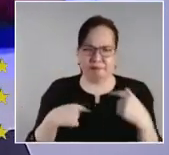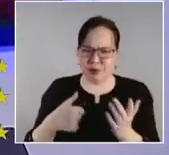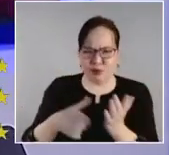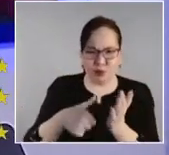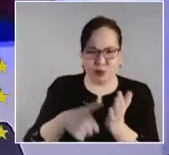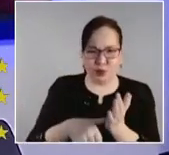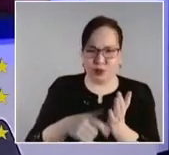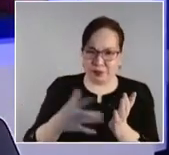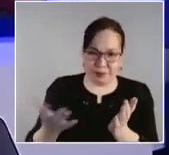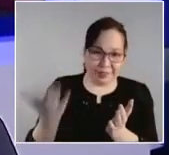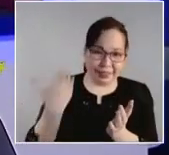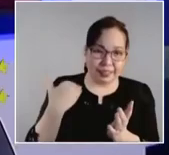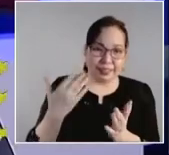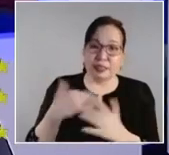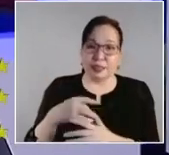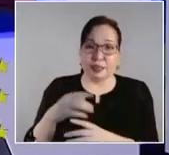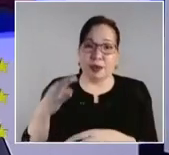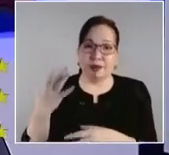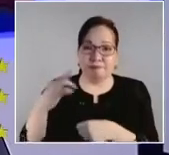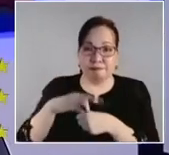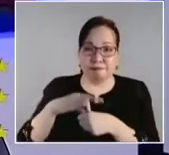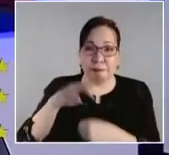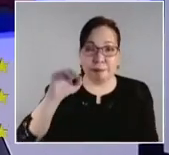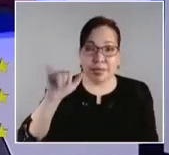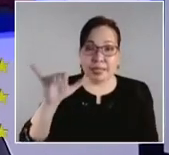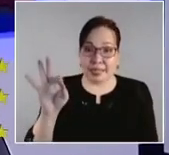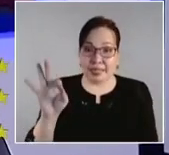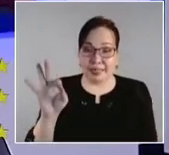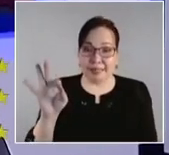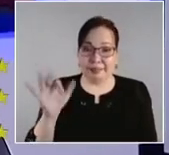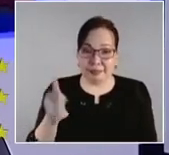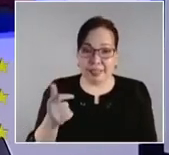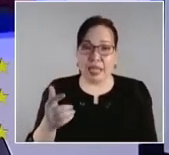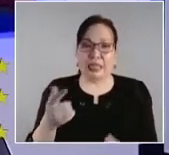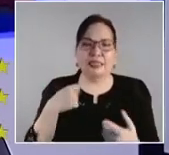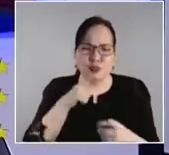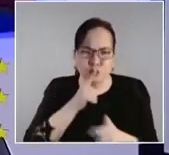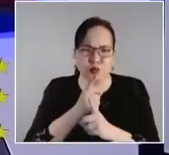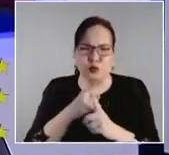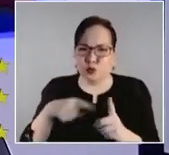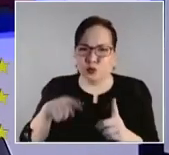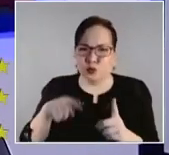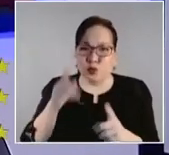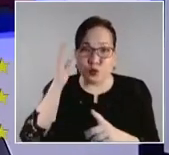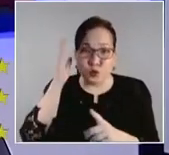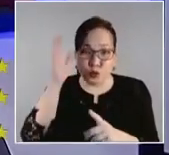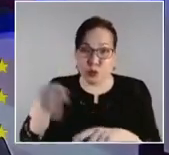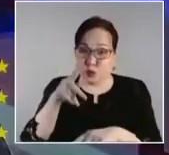darating na halalan Mayo 9 dahil nakasalalay dito ang ating kinabukasan.